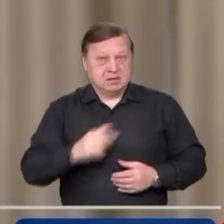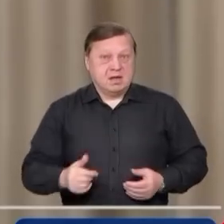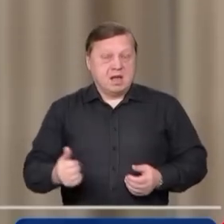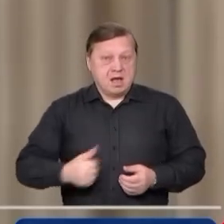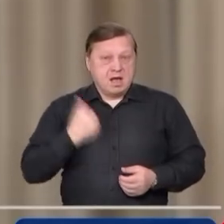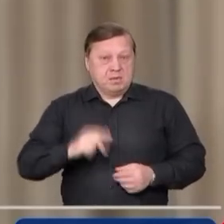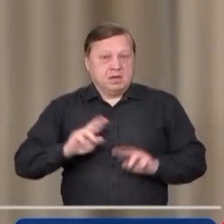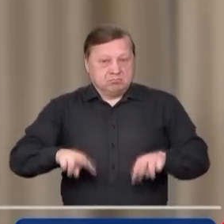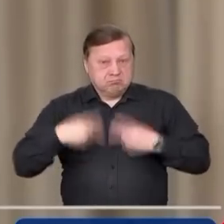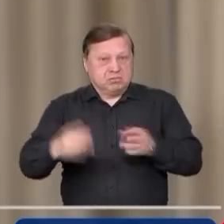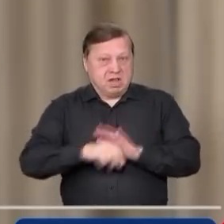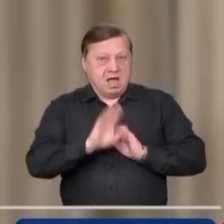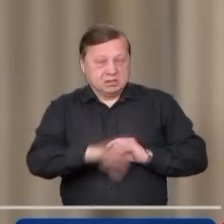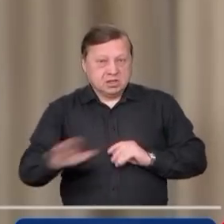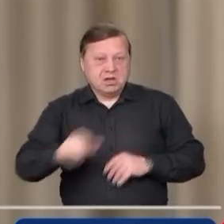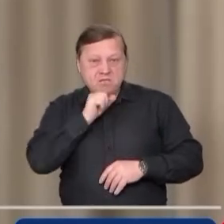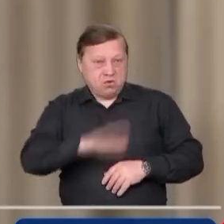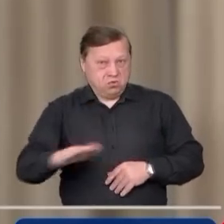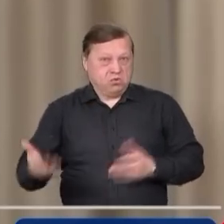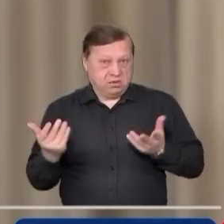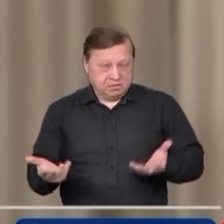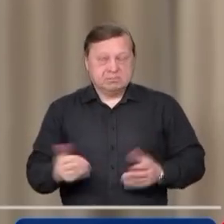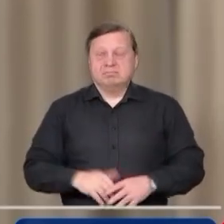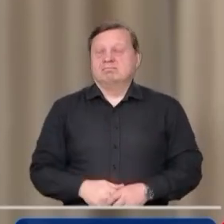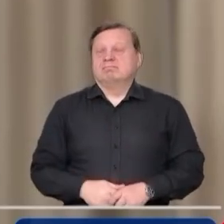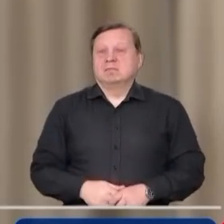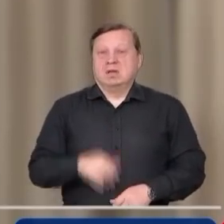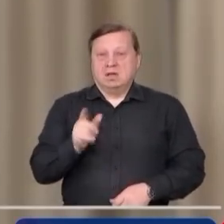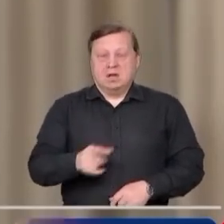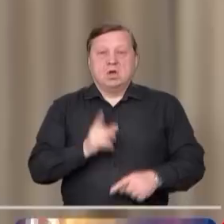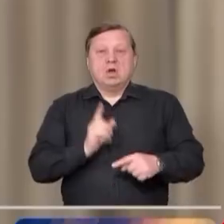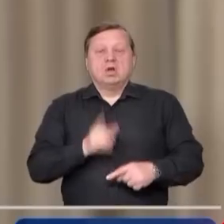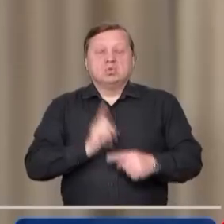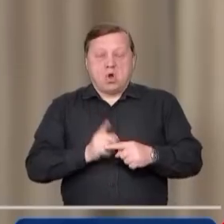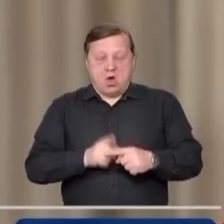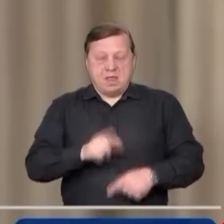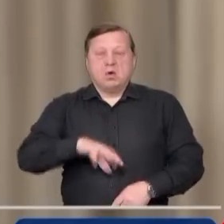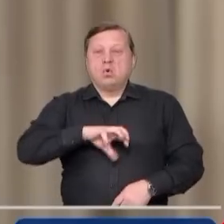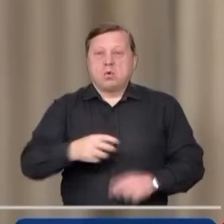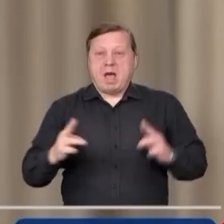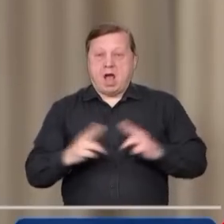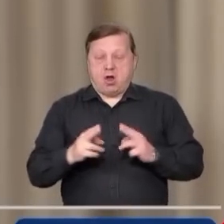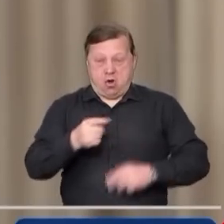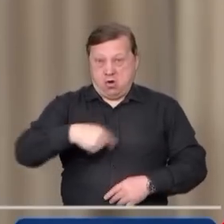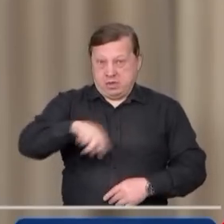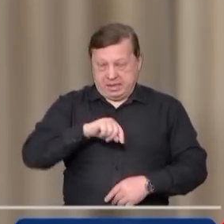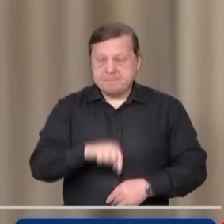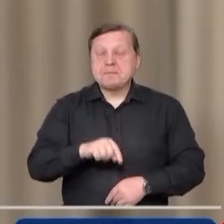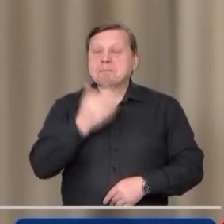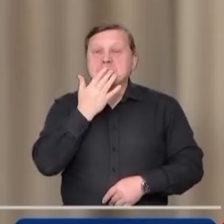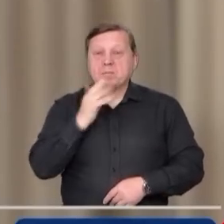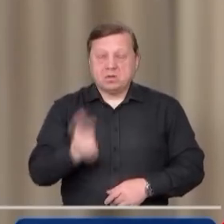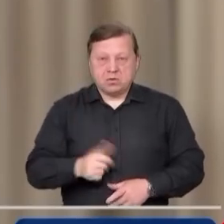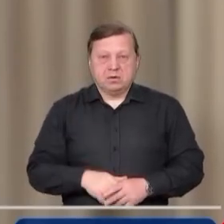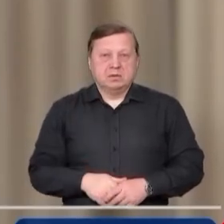który chcemy, żeby odziedziczyły nasze dzieci i wnuki. Członkowie tej grupy kontaktowej opowiadają się za